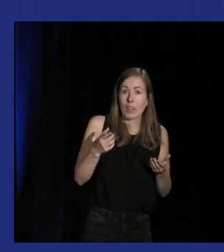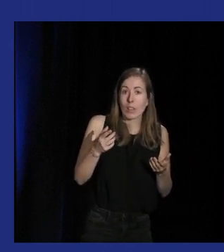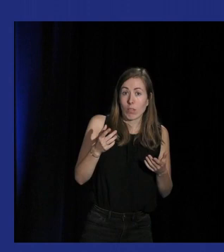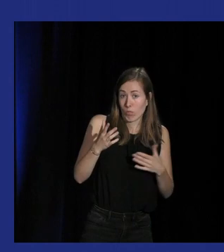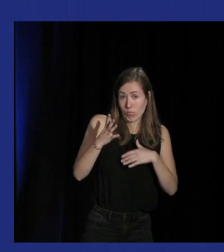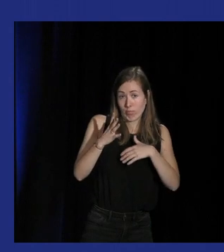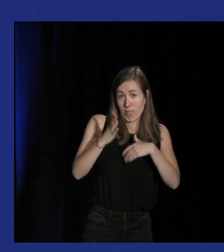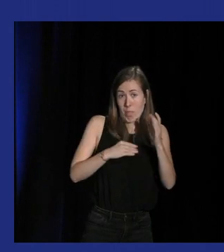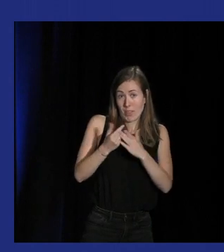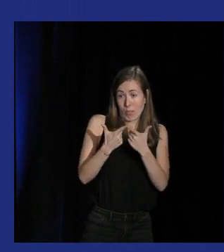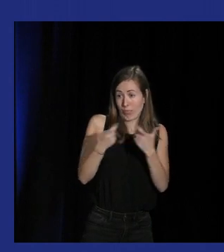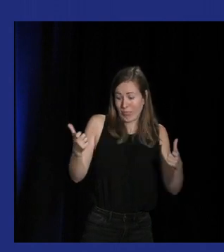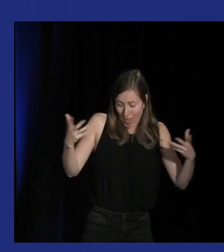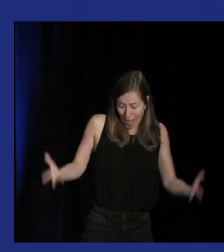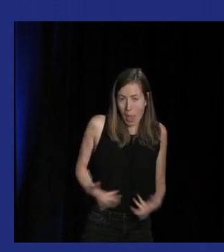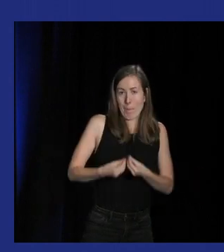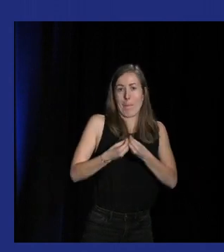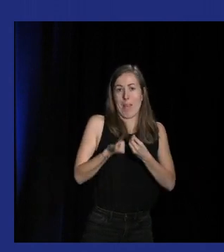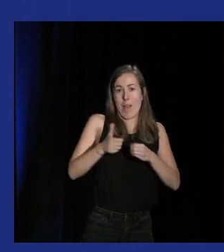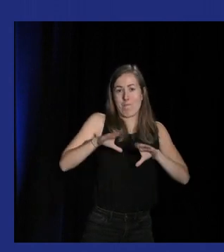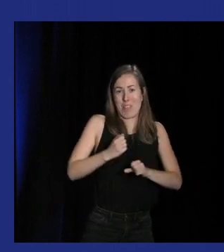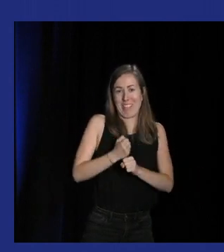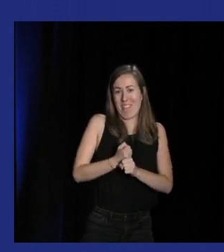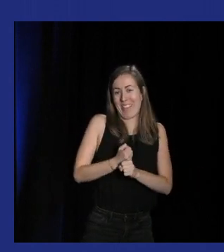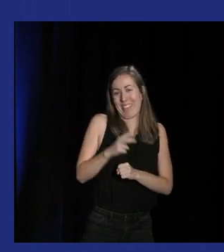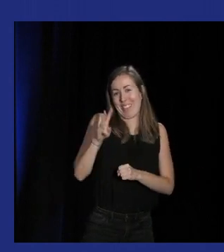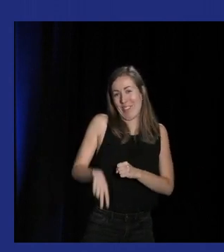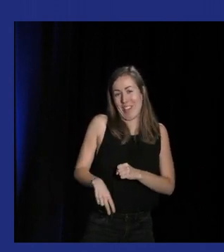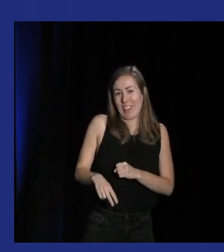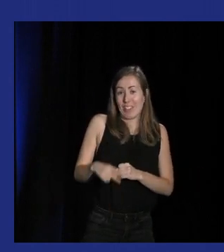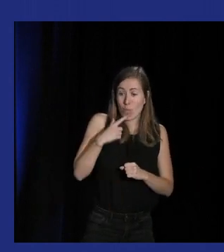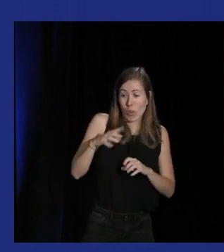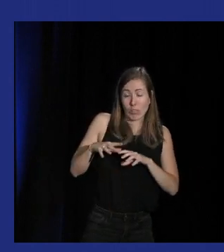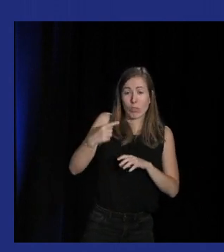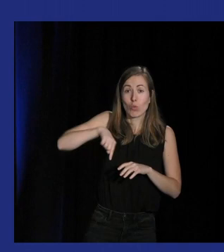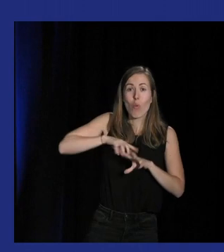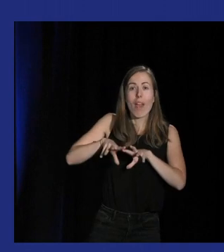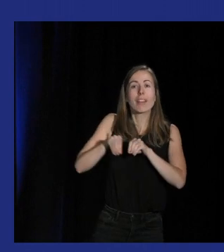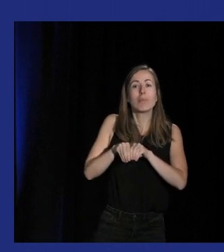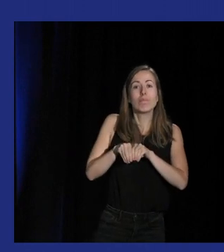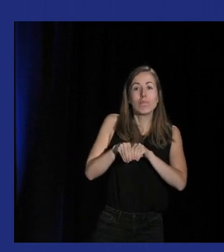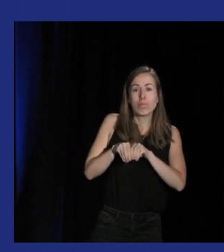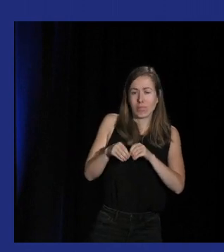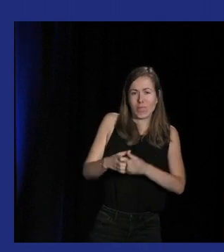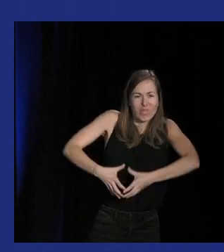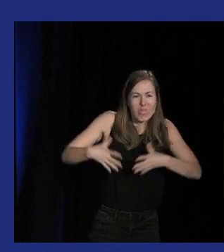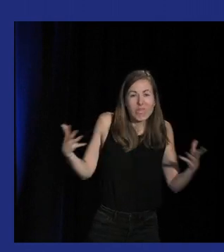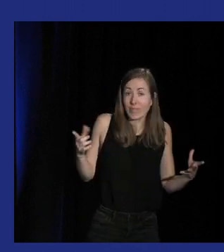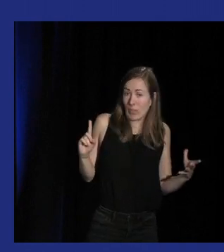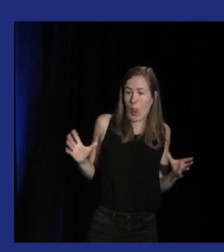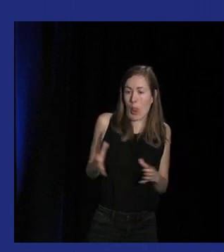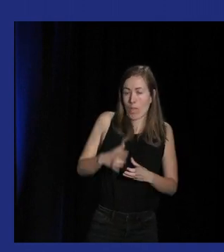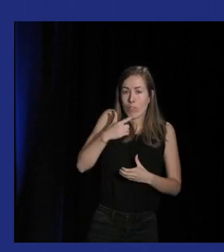son en un seul en un seul poste vu qu'on n'est pas une grosse équipe on peut on s'entraide bien sûr entre nous